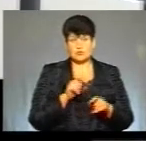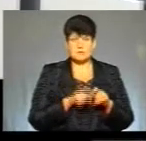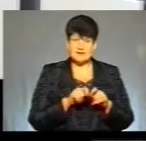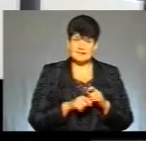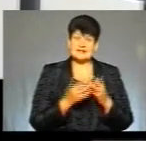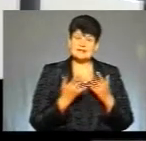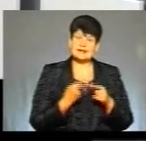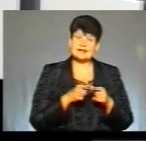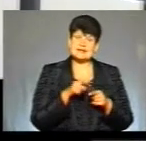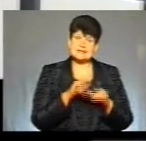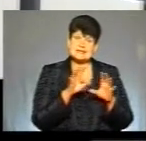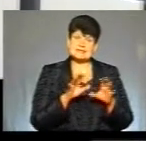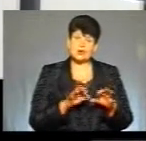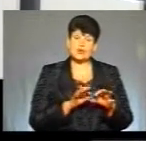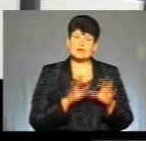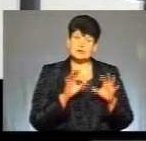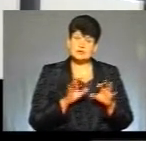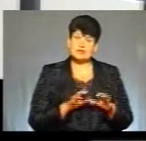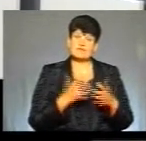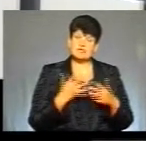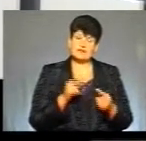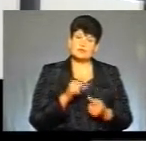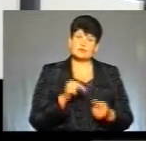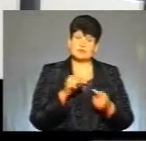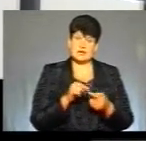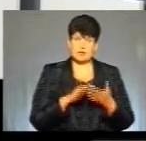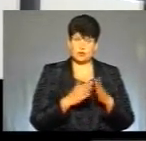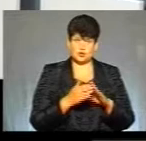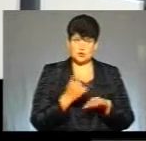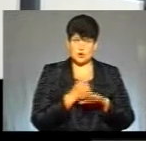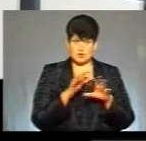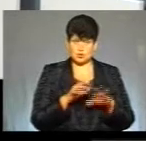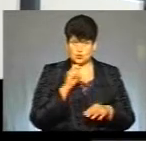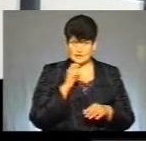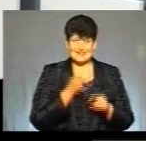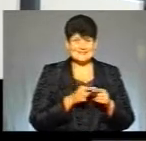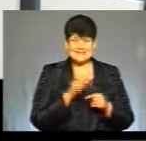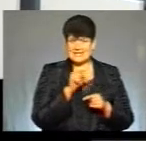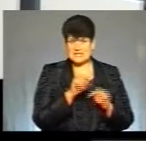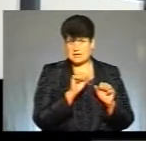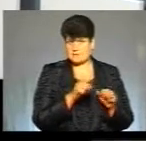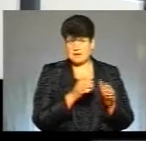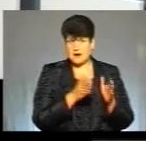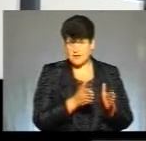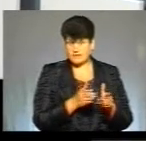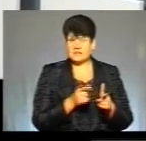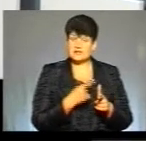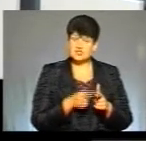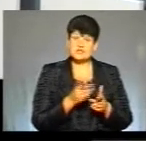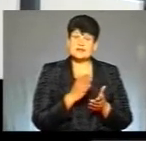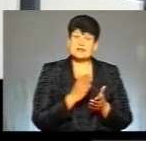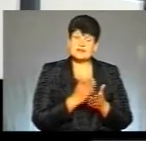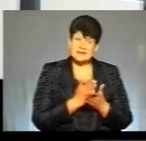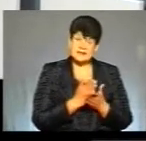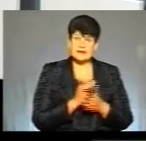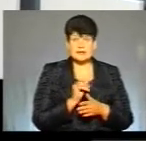наскільки цей законопроект, закон вже, відповідає положенням Конституції України. Тобто, це їхнє безумовне право, але чи є для цього, чи будуть